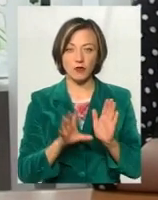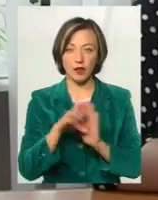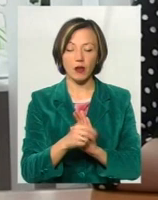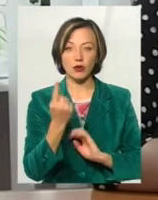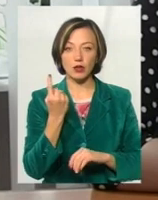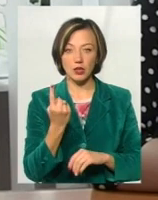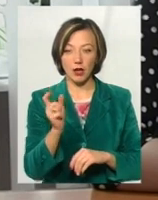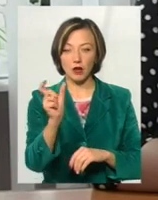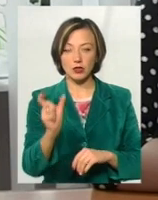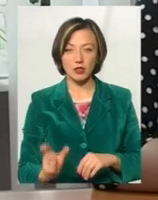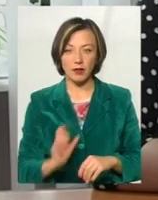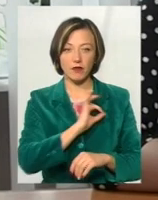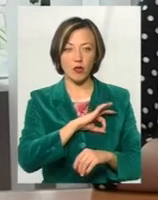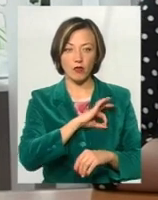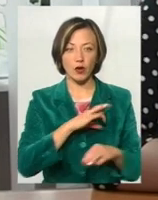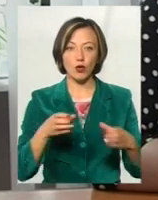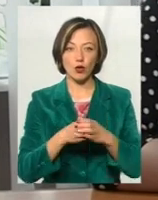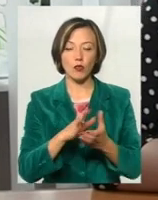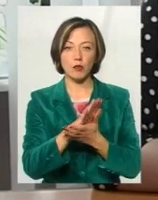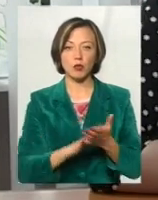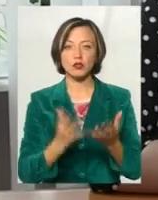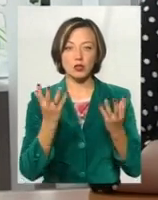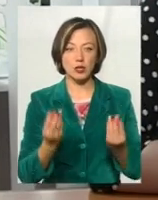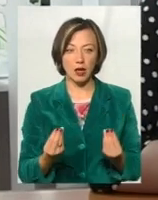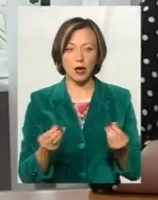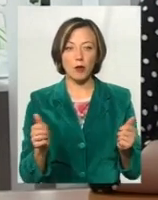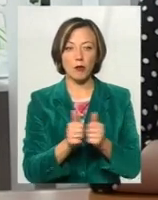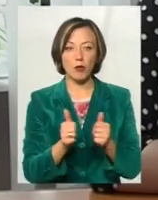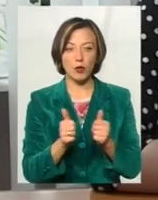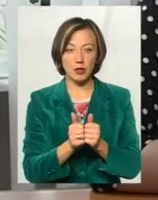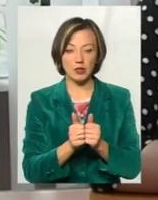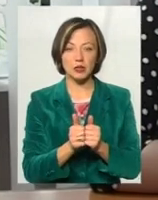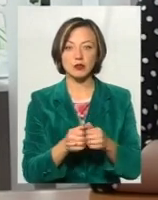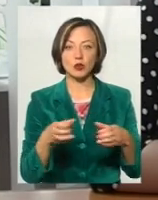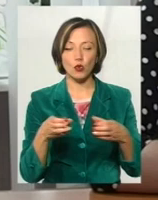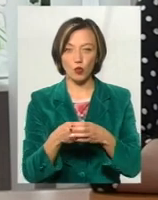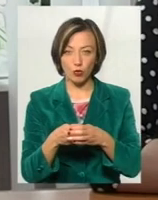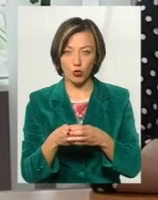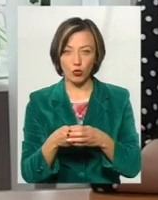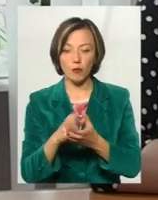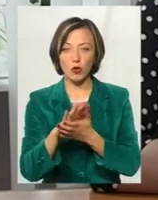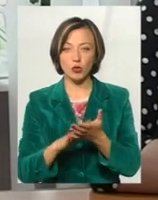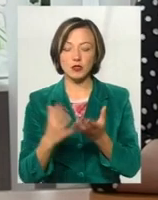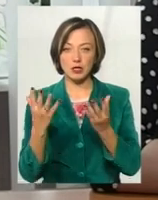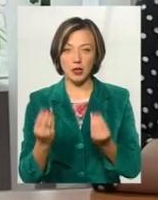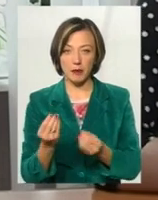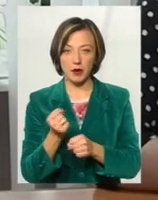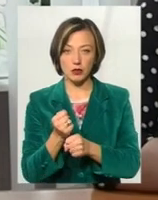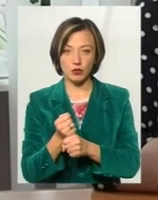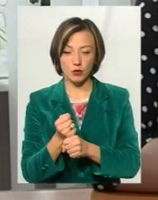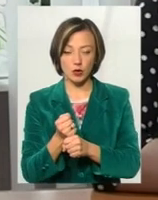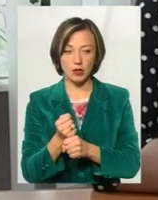ще одна штатна одиниця вихователя групи продовженого дня. Поряд із групою продовженого дня, яка